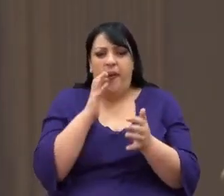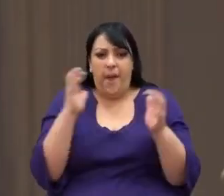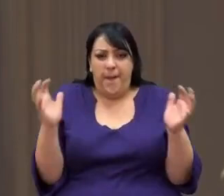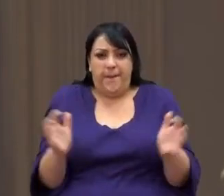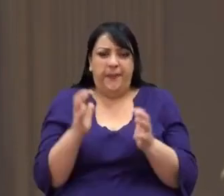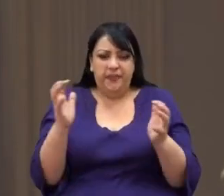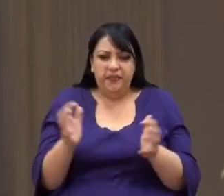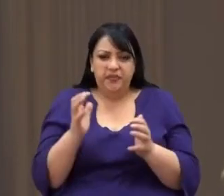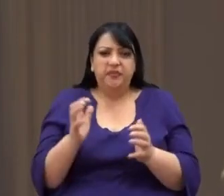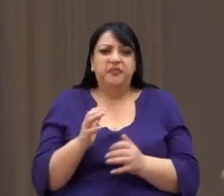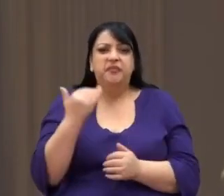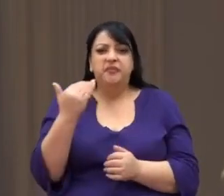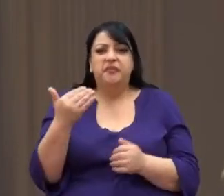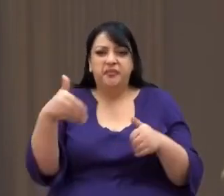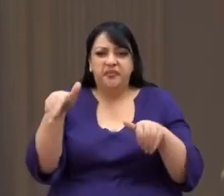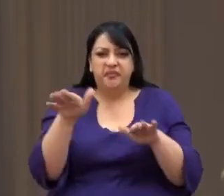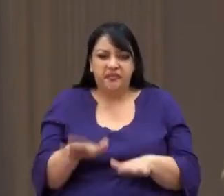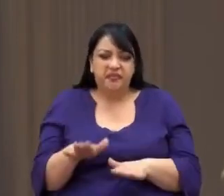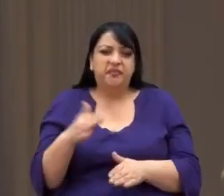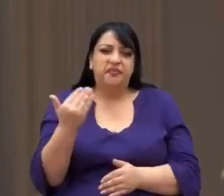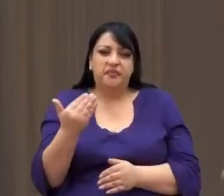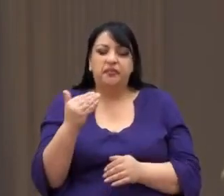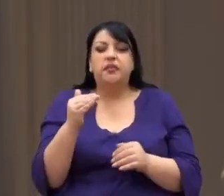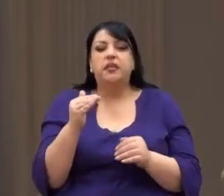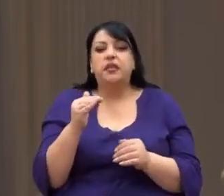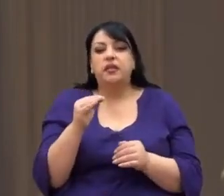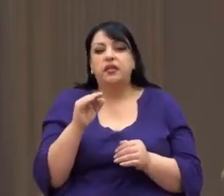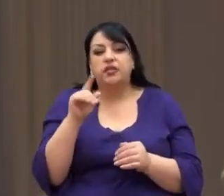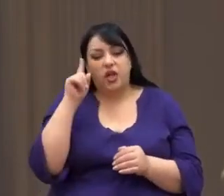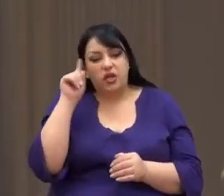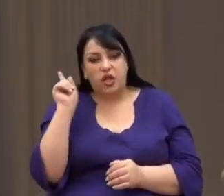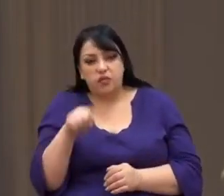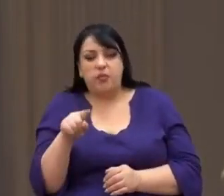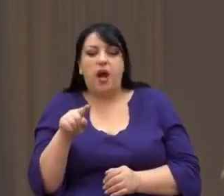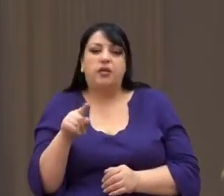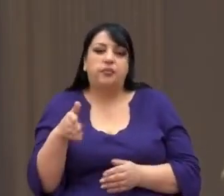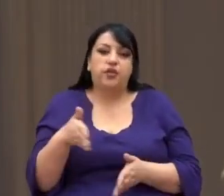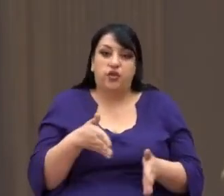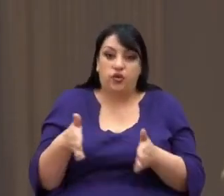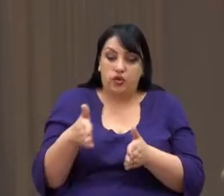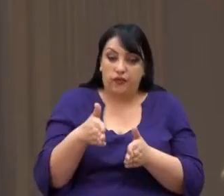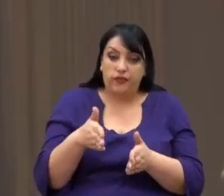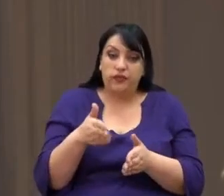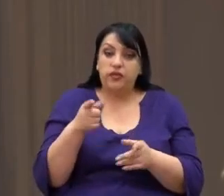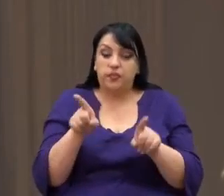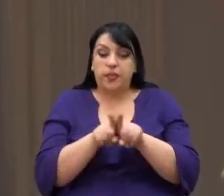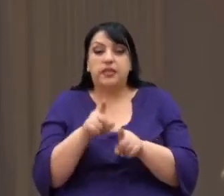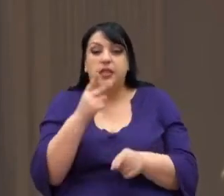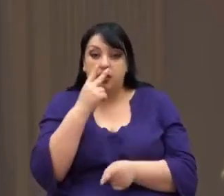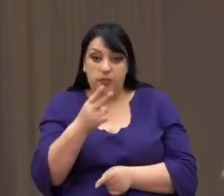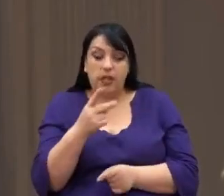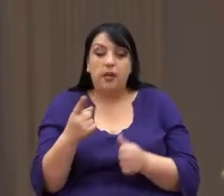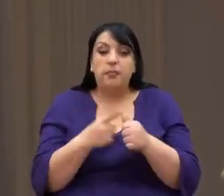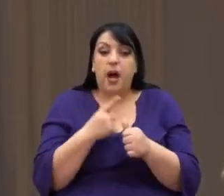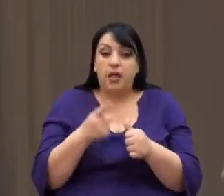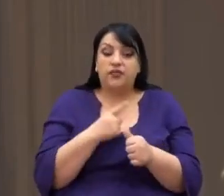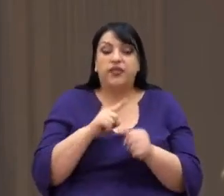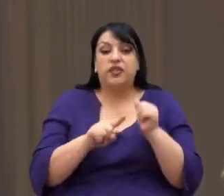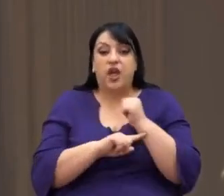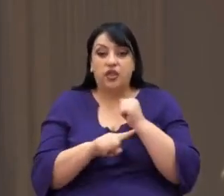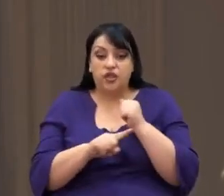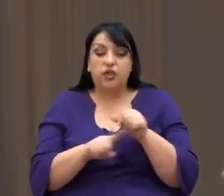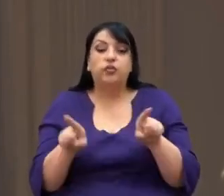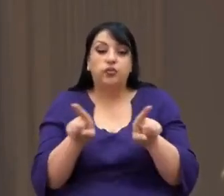Արցախի ժողովրդի ինքնորոշման իրավունքի իրացման արդյունքների ճանաչման միջոցով։ Ինչպես տեսնում եք, պատիվ ունեմ դաշինքը